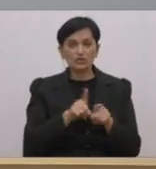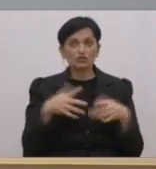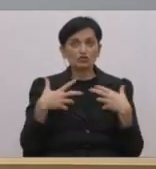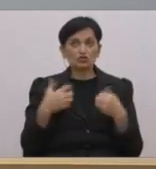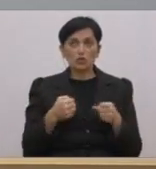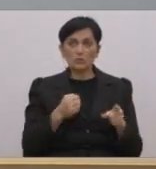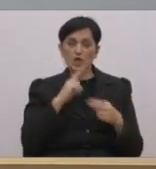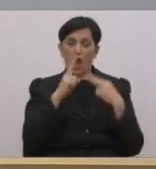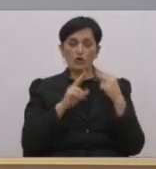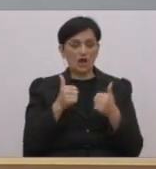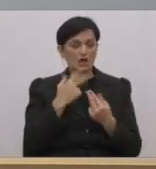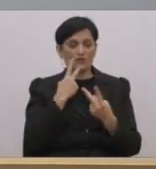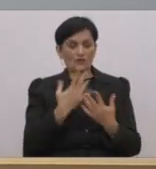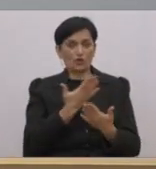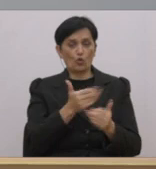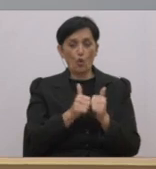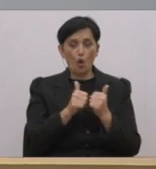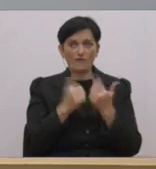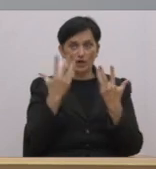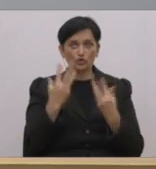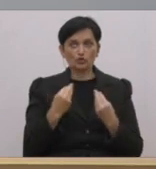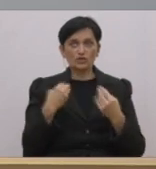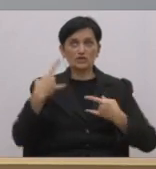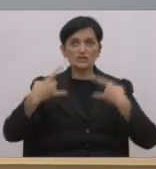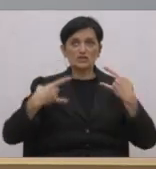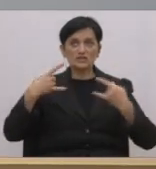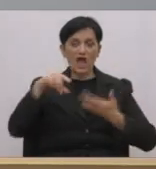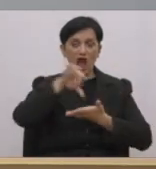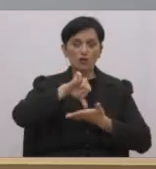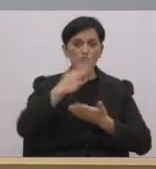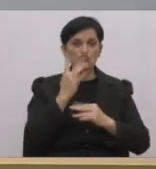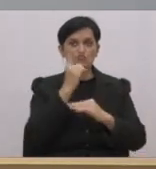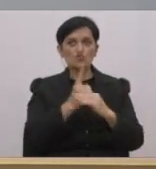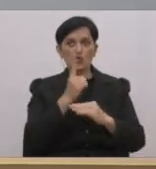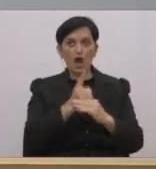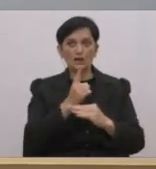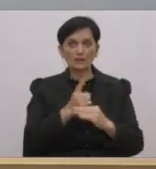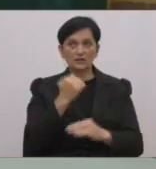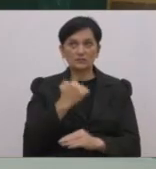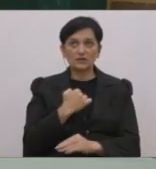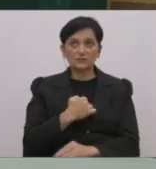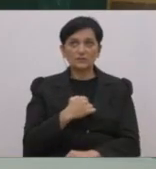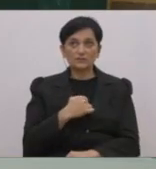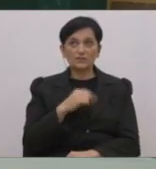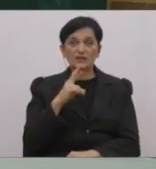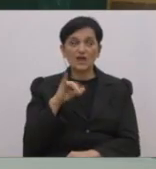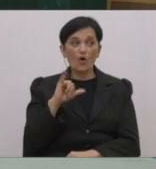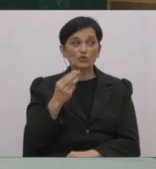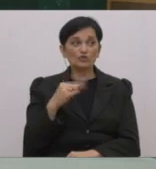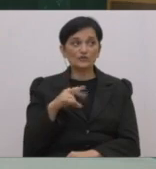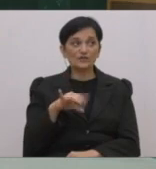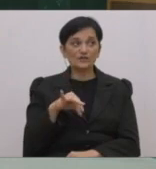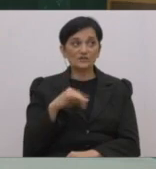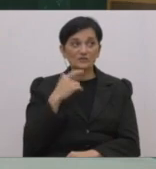არ უჩივის, კარგად ვხედავთ მისი ყოველდღიური საეთერო გამოსვლებიდან თუ მუქარებიდან. მადლობთ. მიხეილ დაუშვილი,